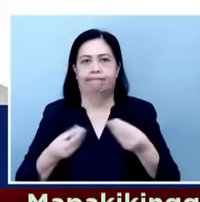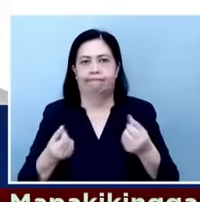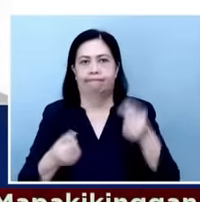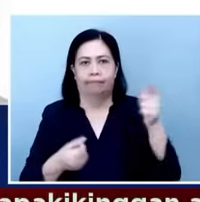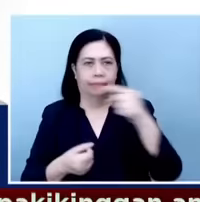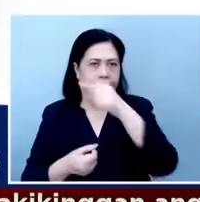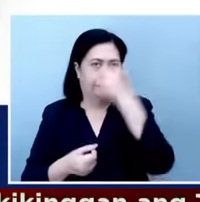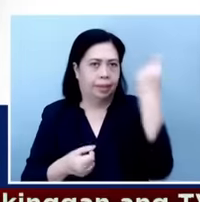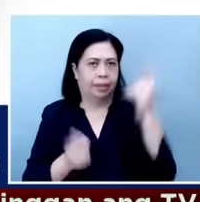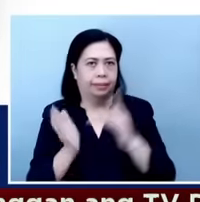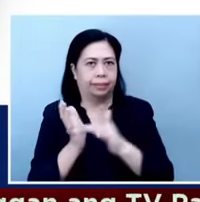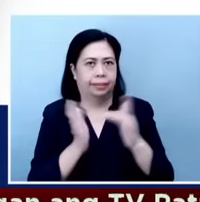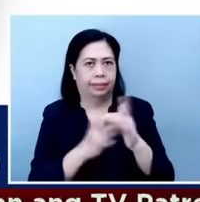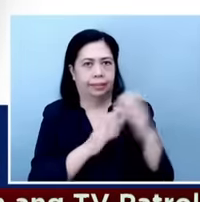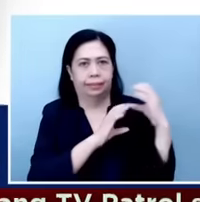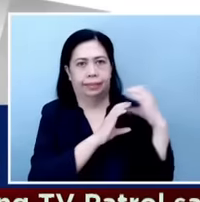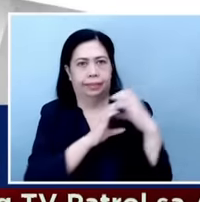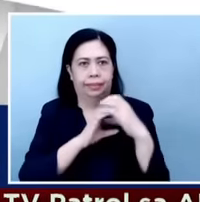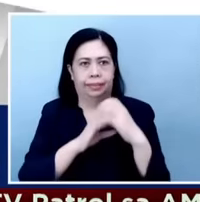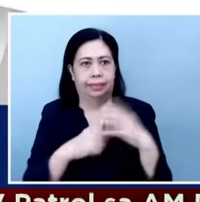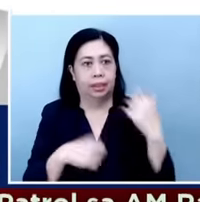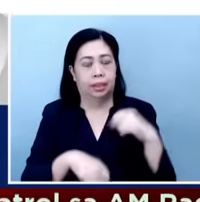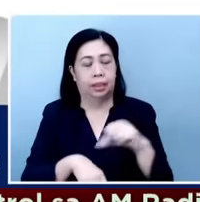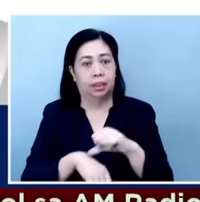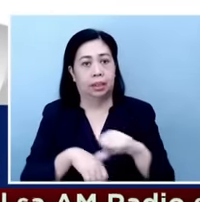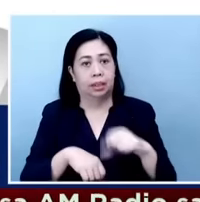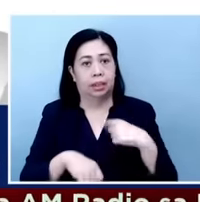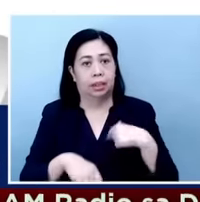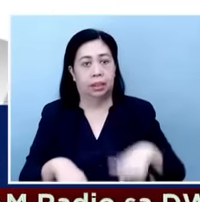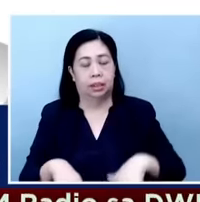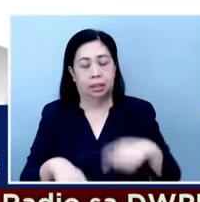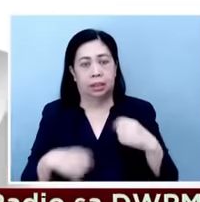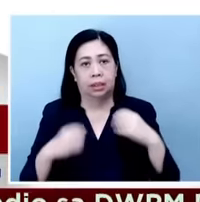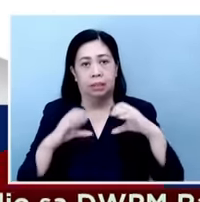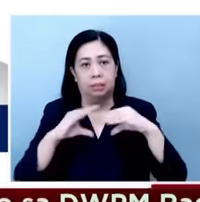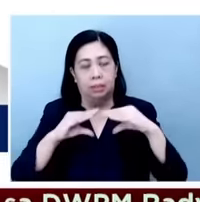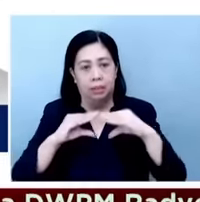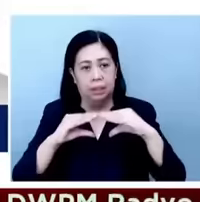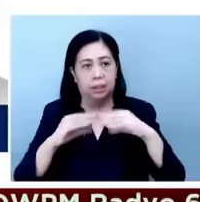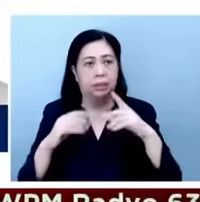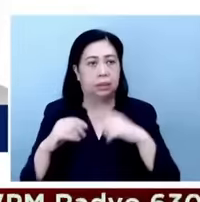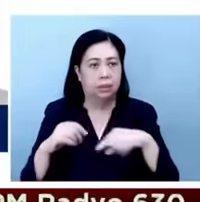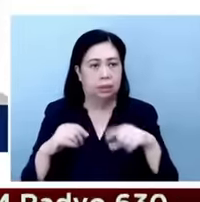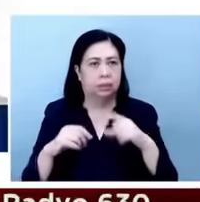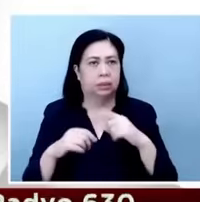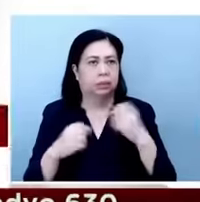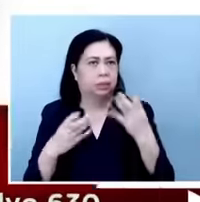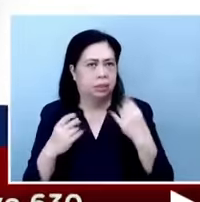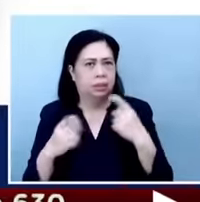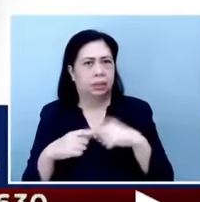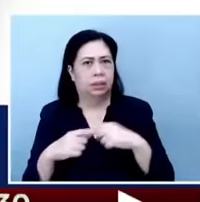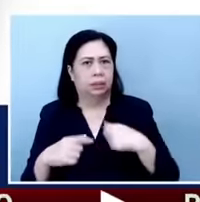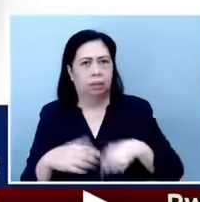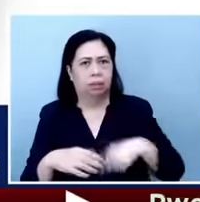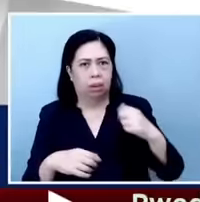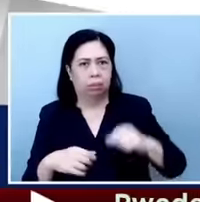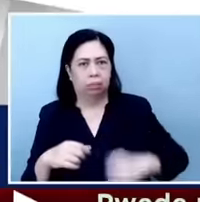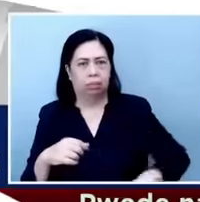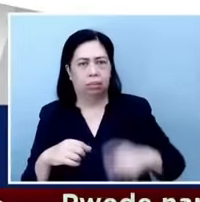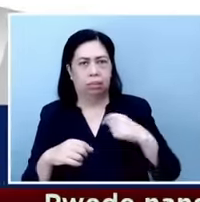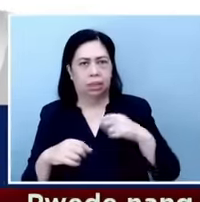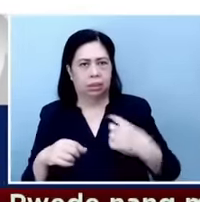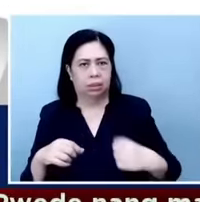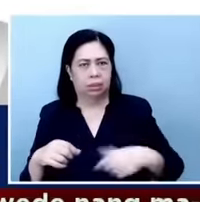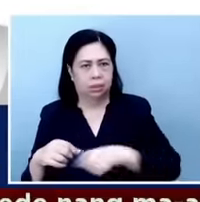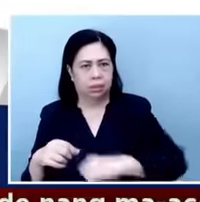itim na Nazareno. Opera po ako sa matres, sa mayuma at bituka. Nakalabas ang bituka ko kasi nga po inabot